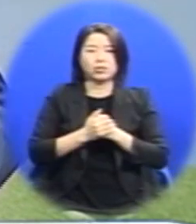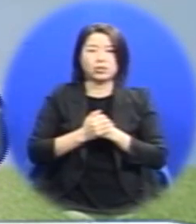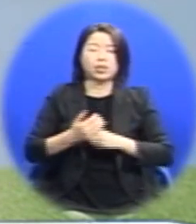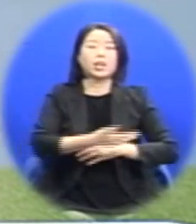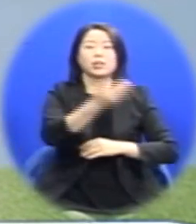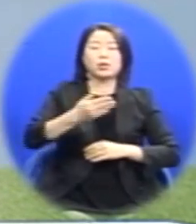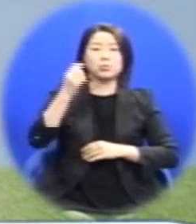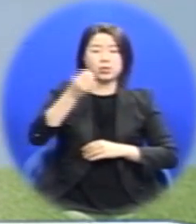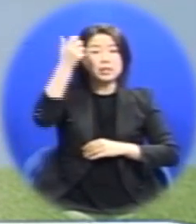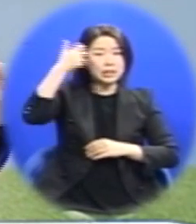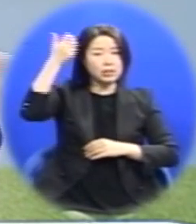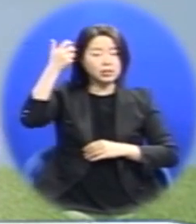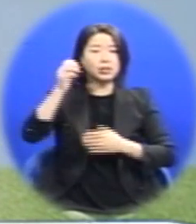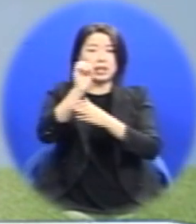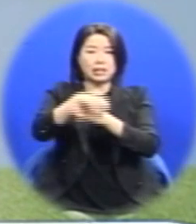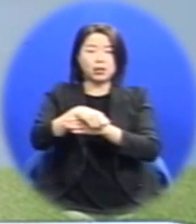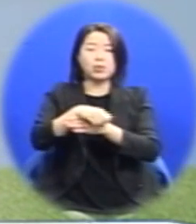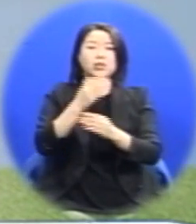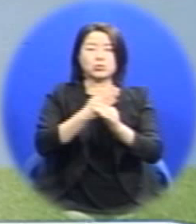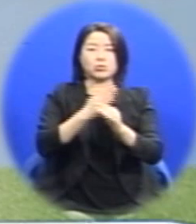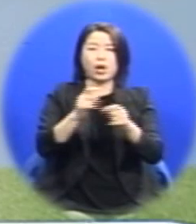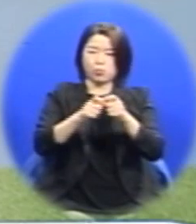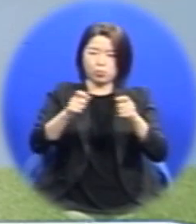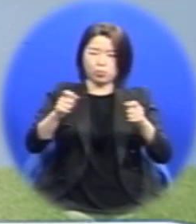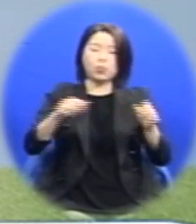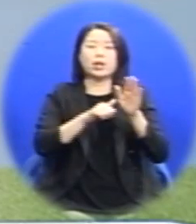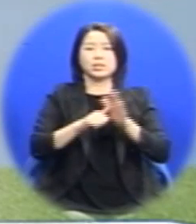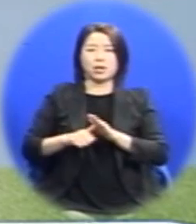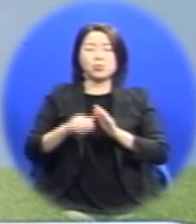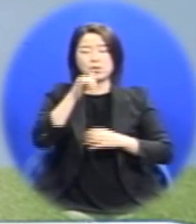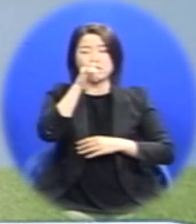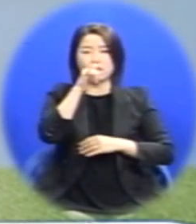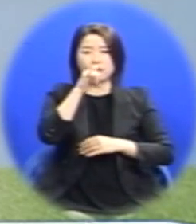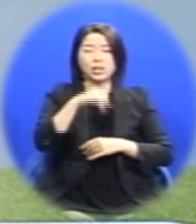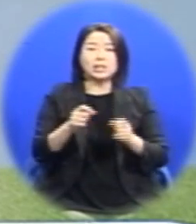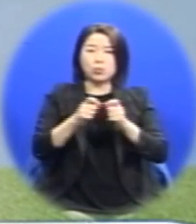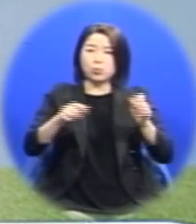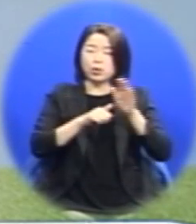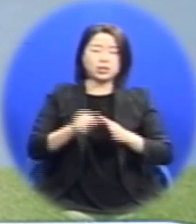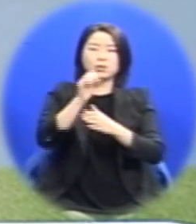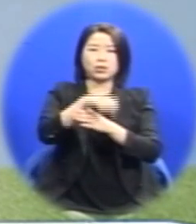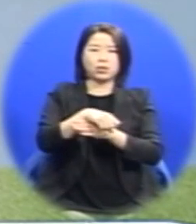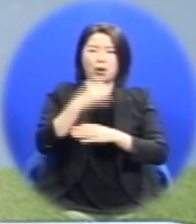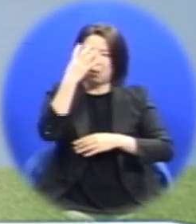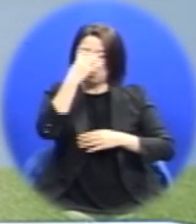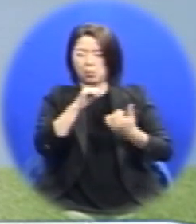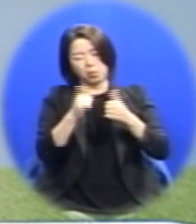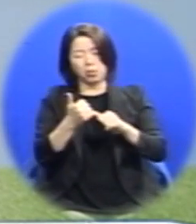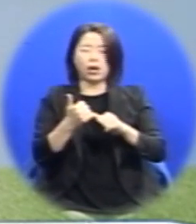여러분, 성령의 열매 중에 오래 참음의 열매가 있습니다. 근데 이 오래 참음의 열매는요, 죽상을 하고 참는 게